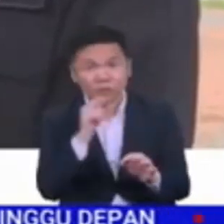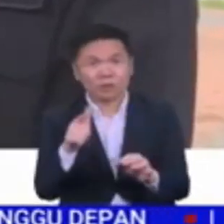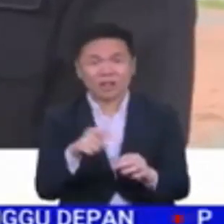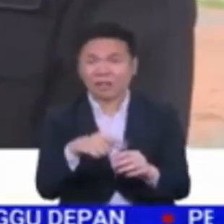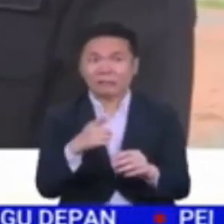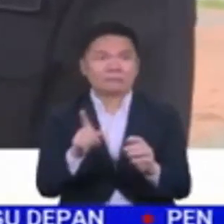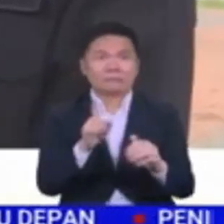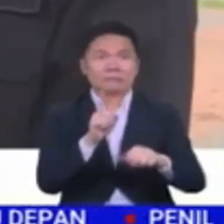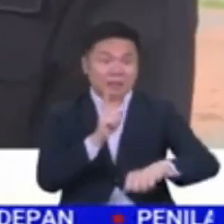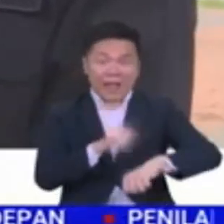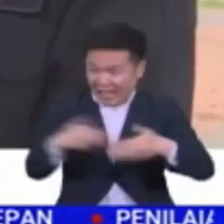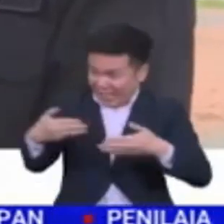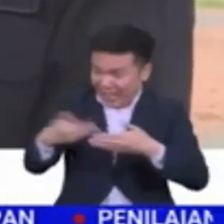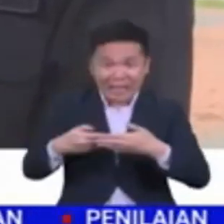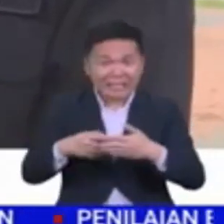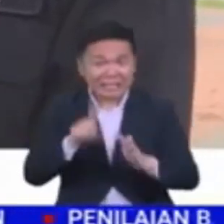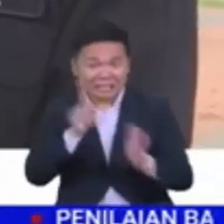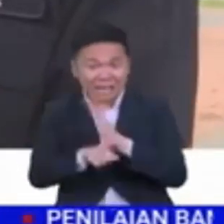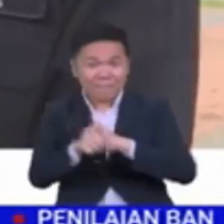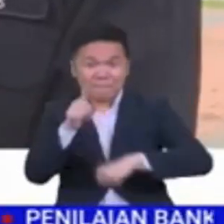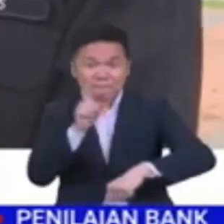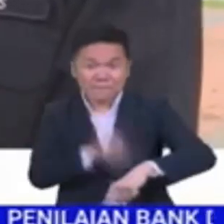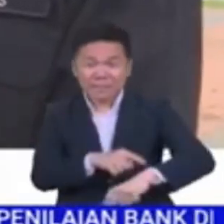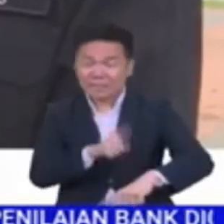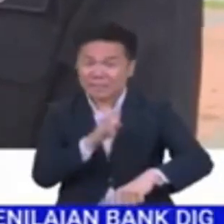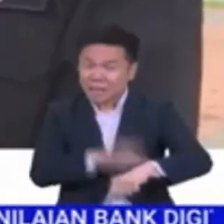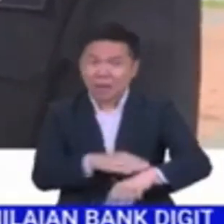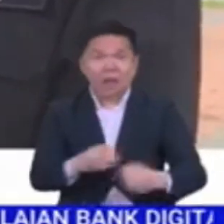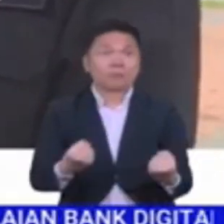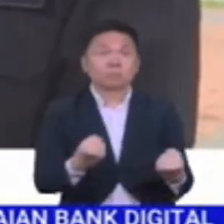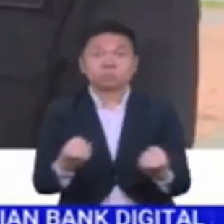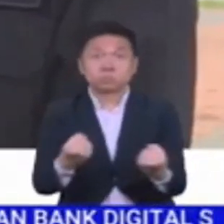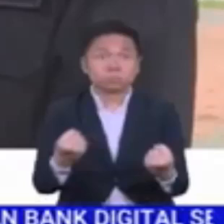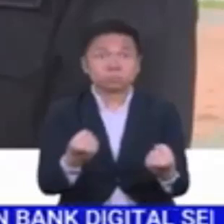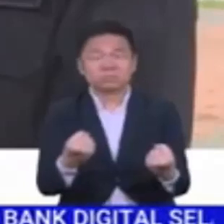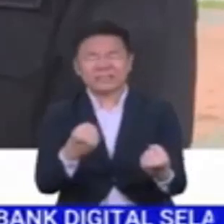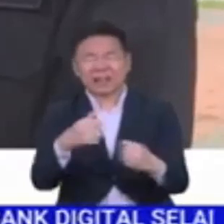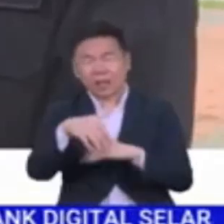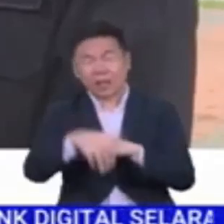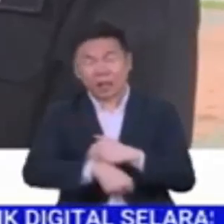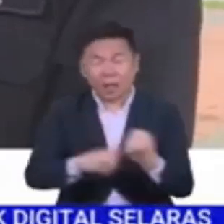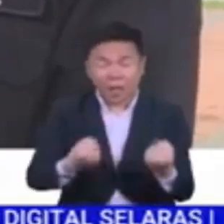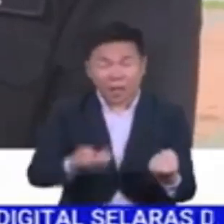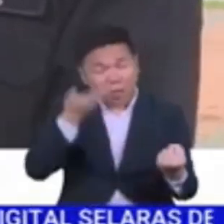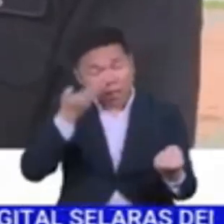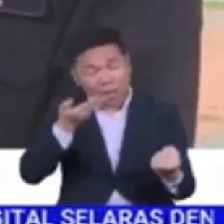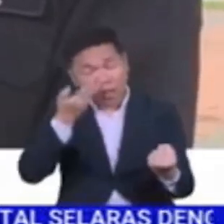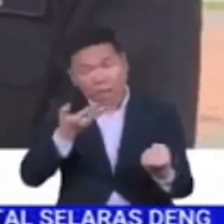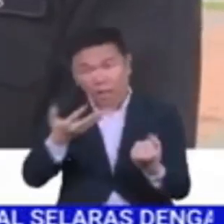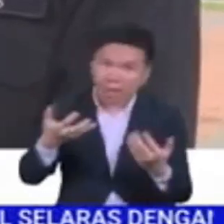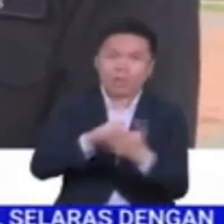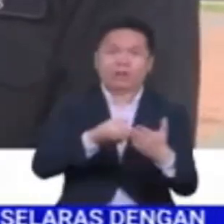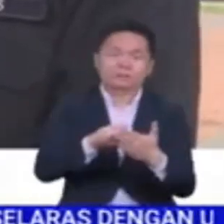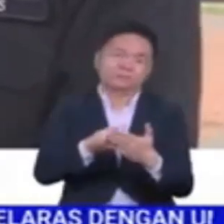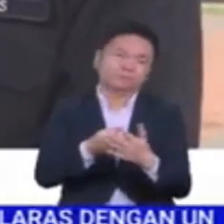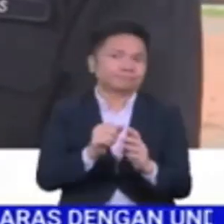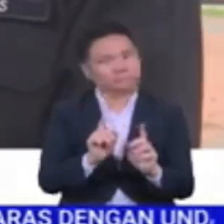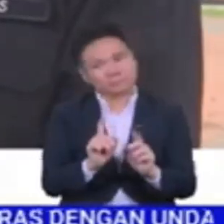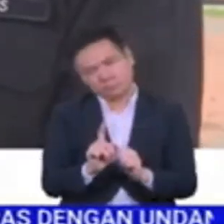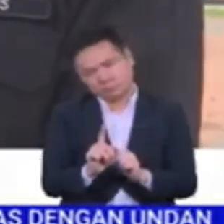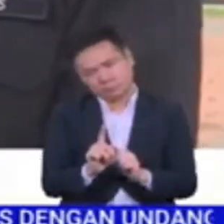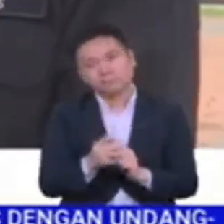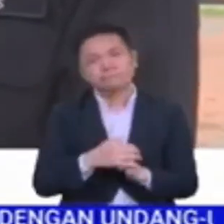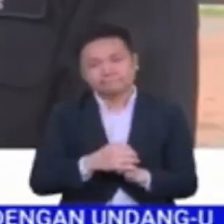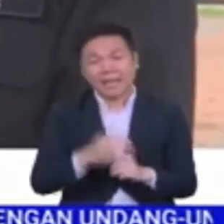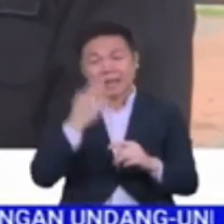nak balik kerana terdapat pemandu yang letih, letih, mengantuk, balik rushing sampai tengah malam dan menyebabkan kemalangan. Dan untuk di